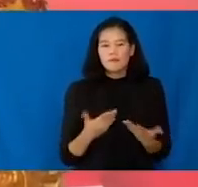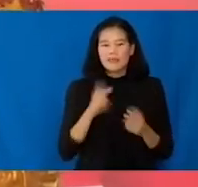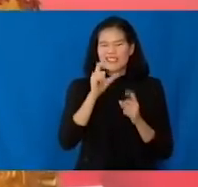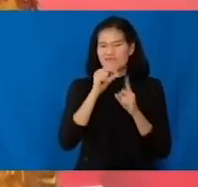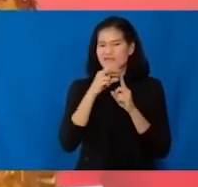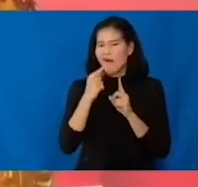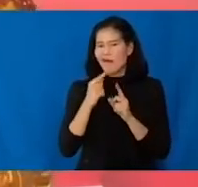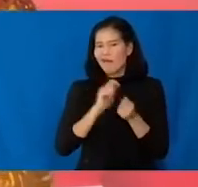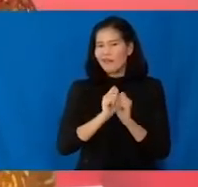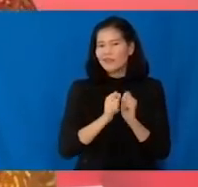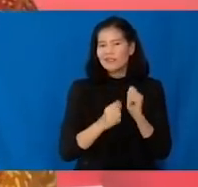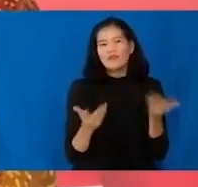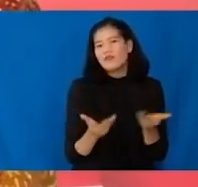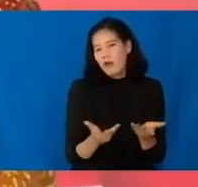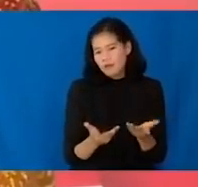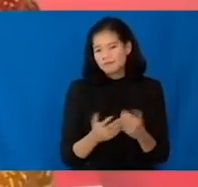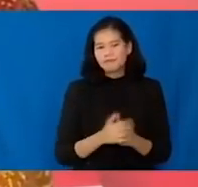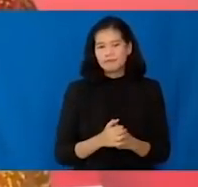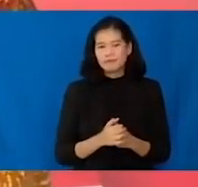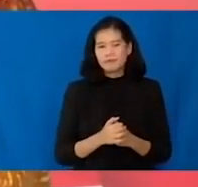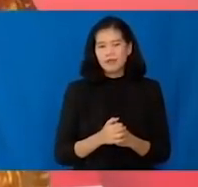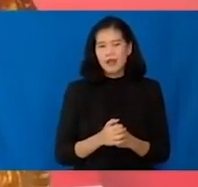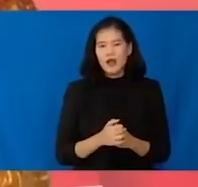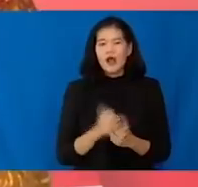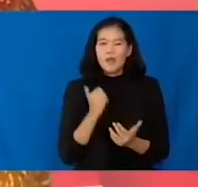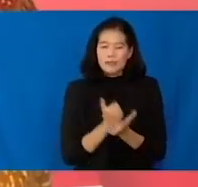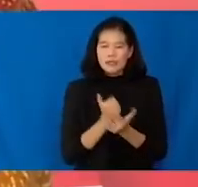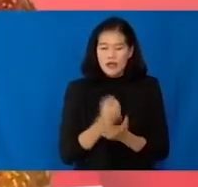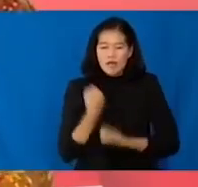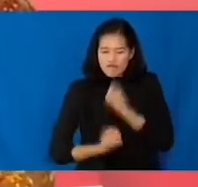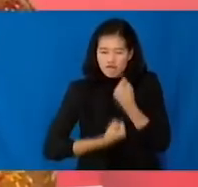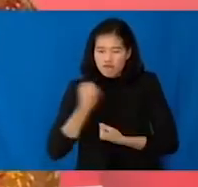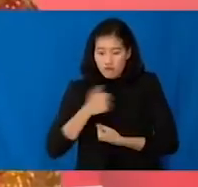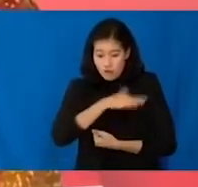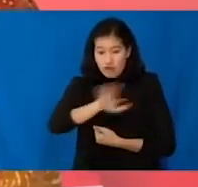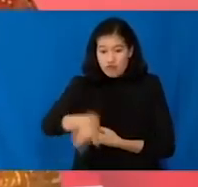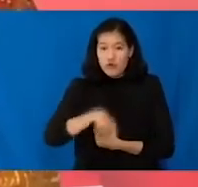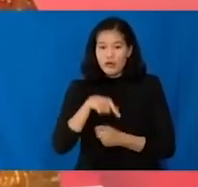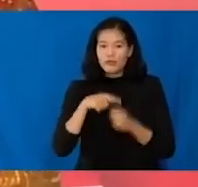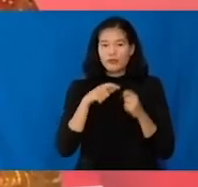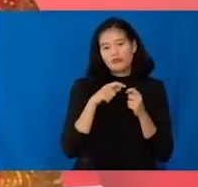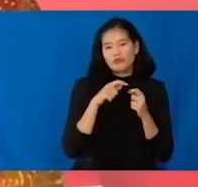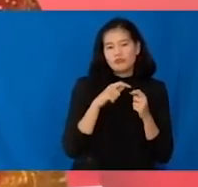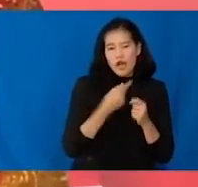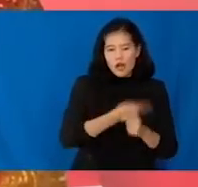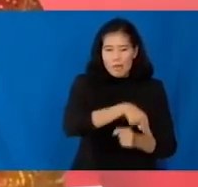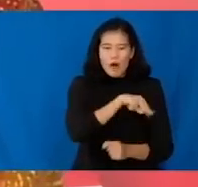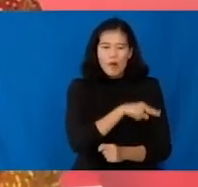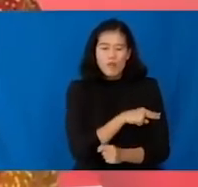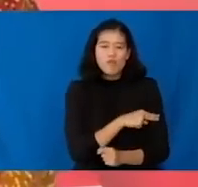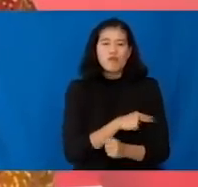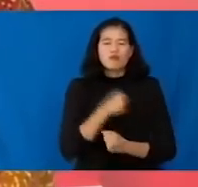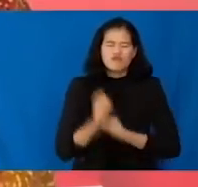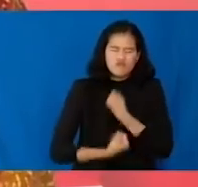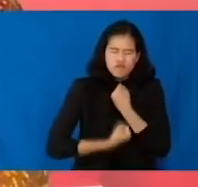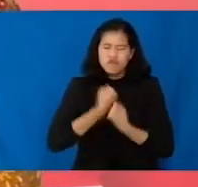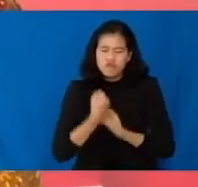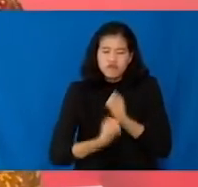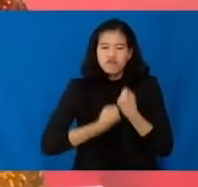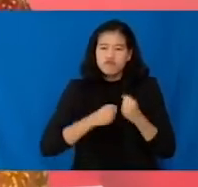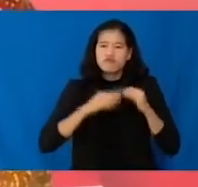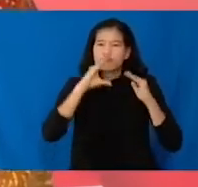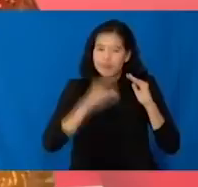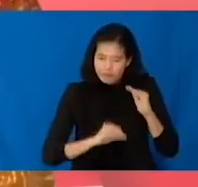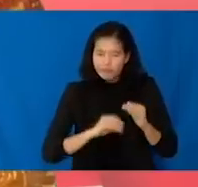ini akan memakan energi memakan sumber daya manusia yang cukup banyak dan ini terus akan